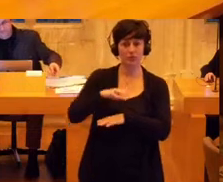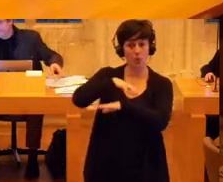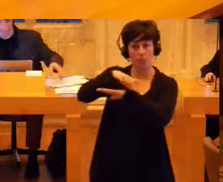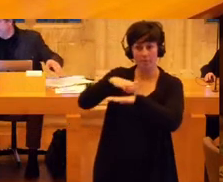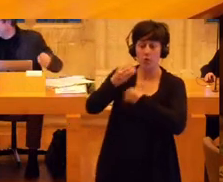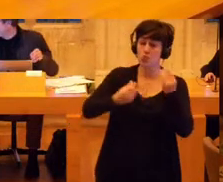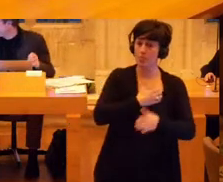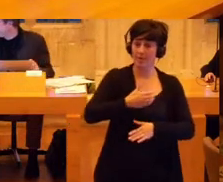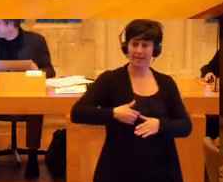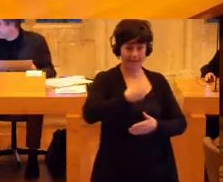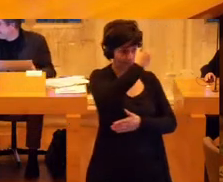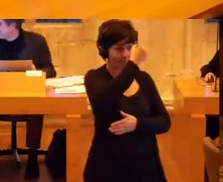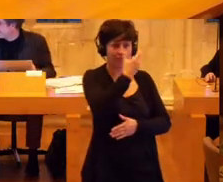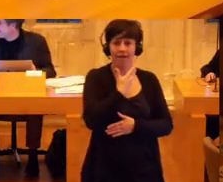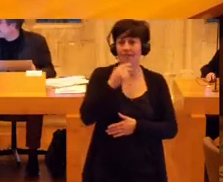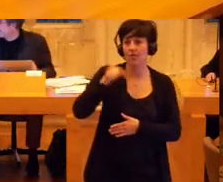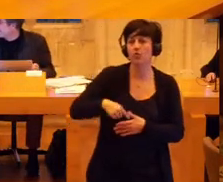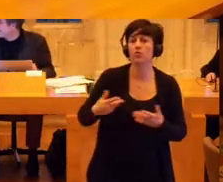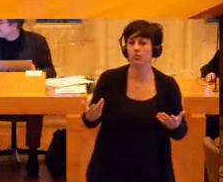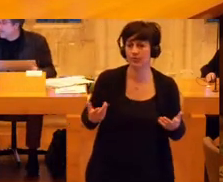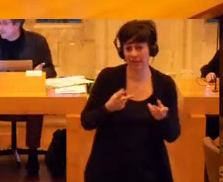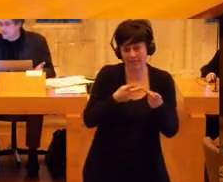mairie.